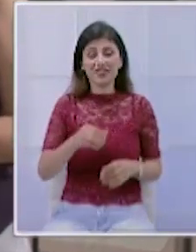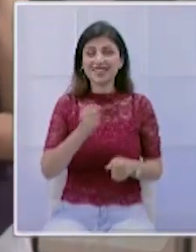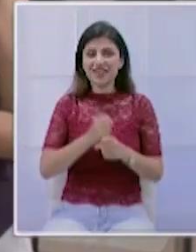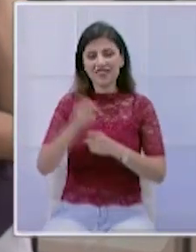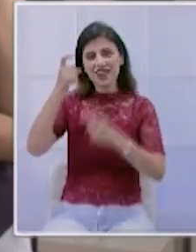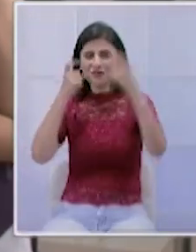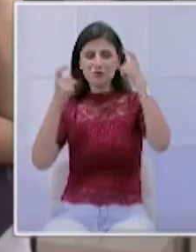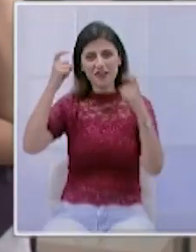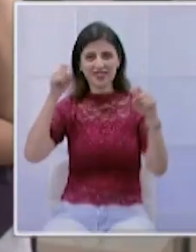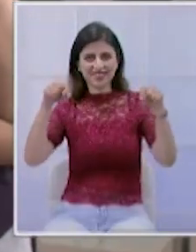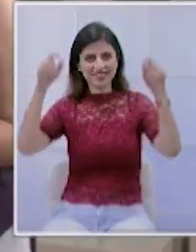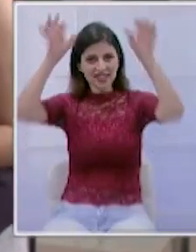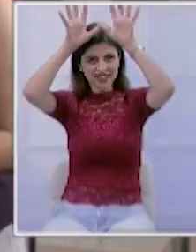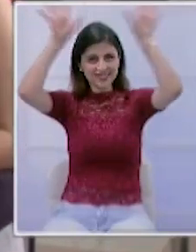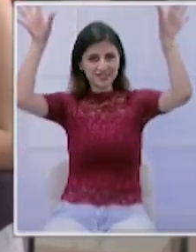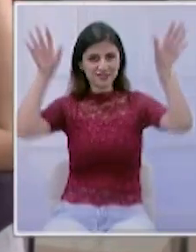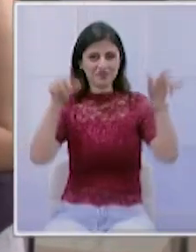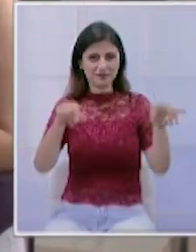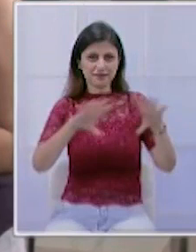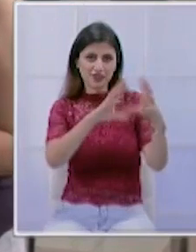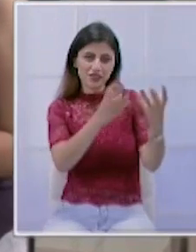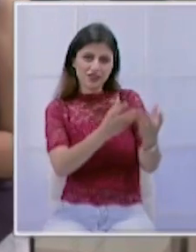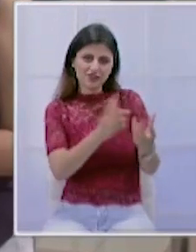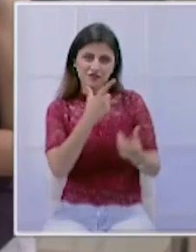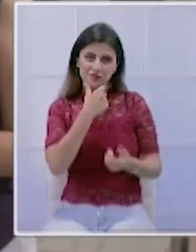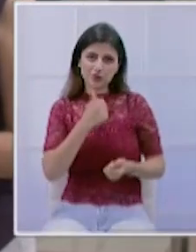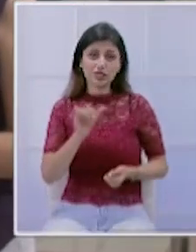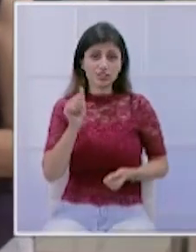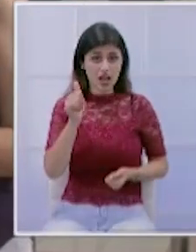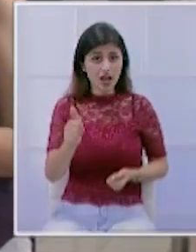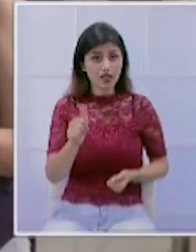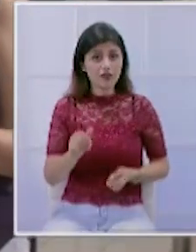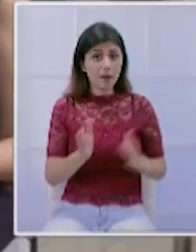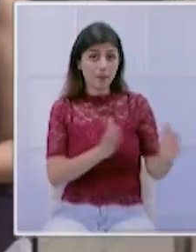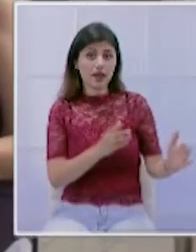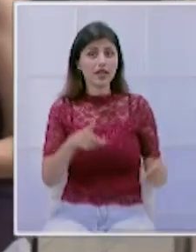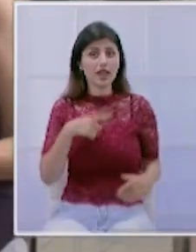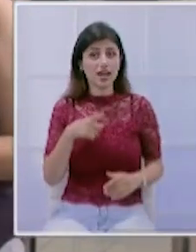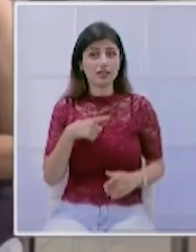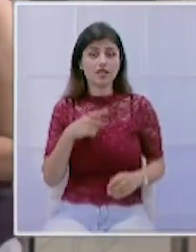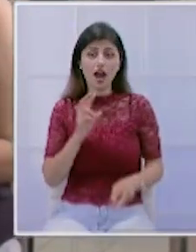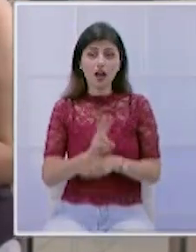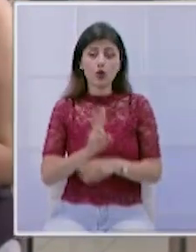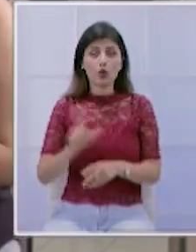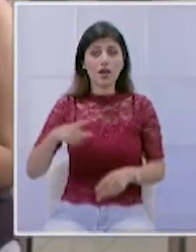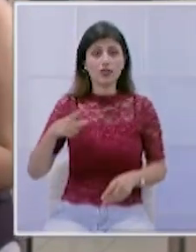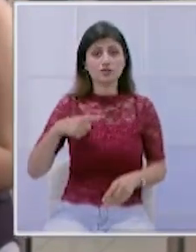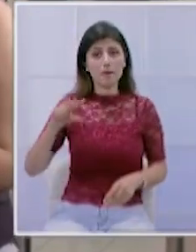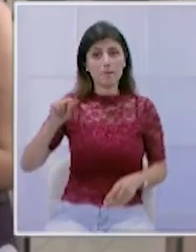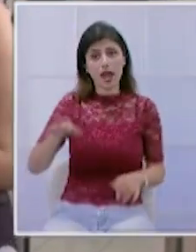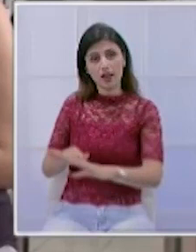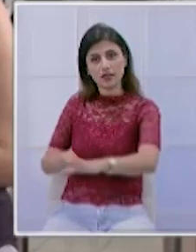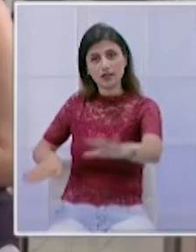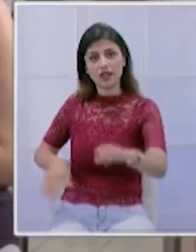generator. Sigur că pe lângă asta mai sunt și alte atracții, cum ar fi patul fachirului, să stai pe 2000 de cuie.